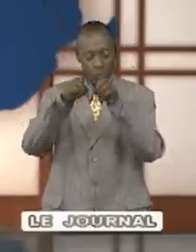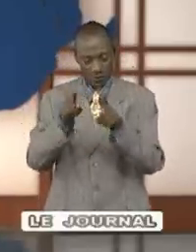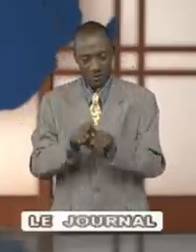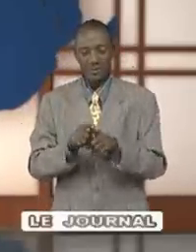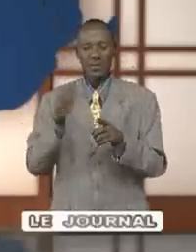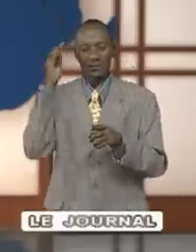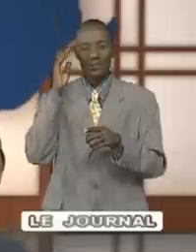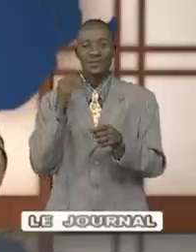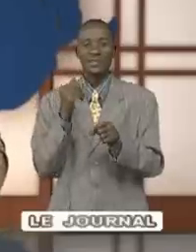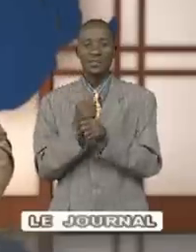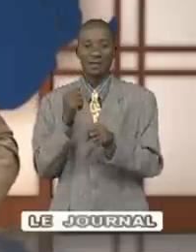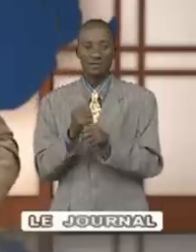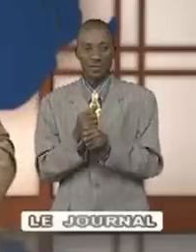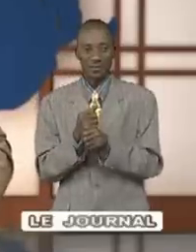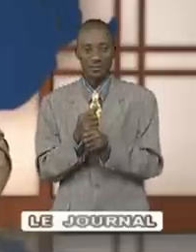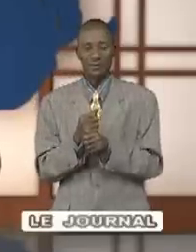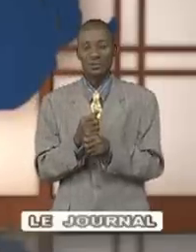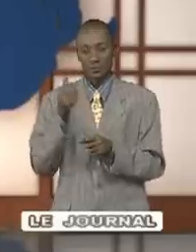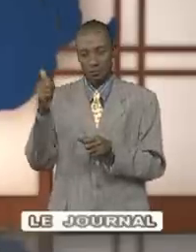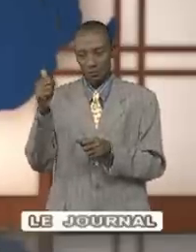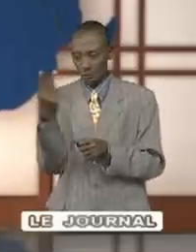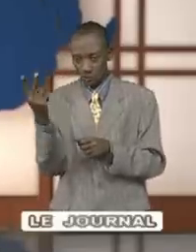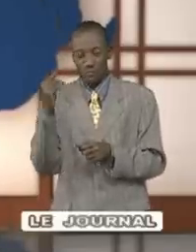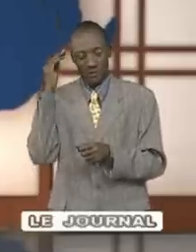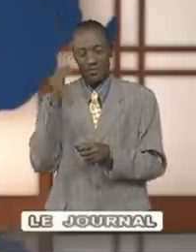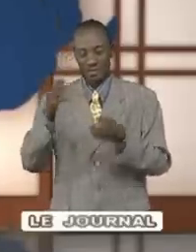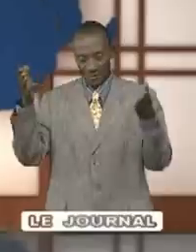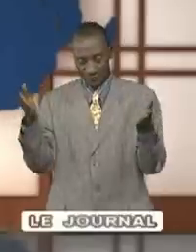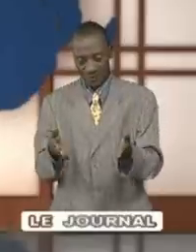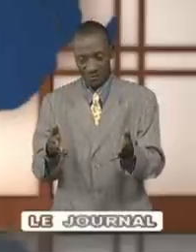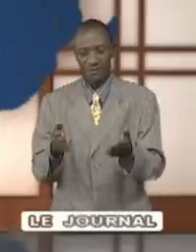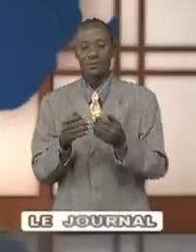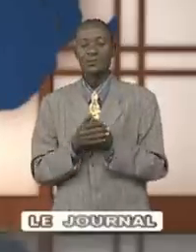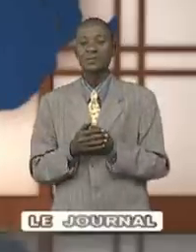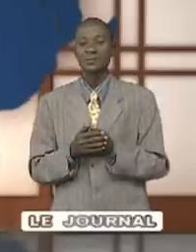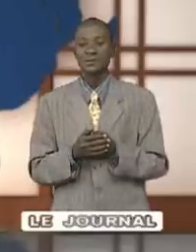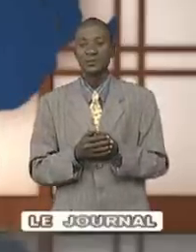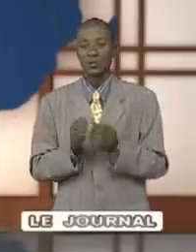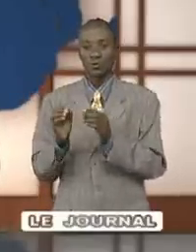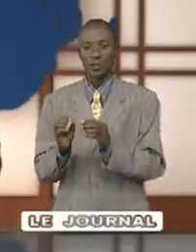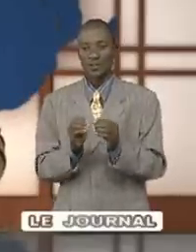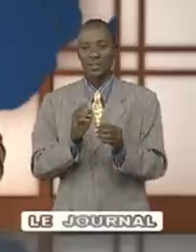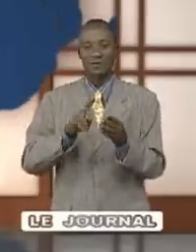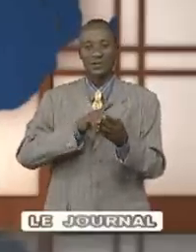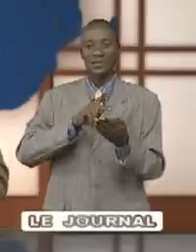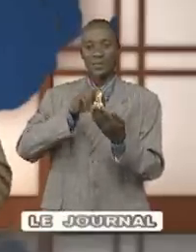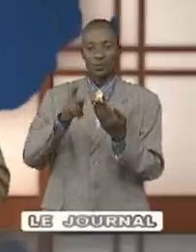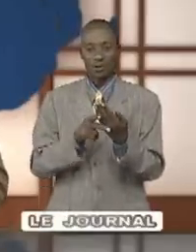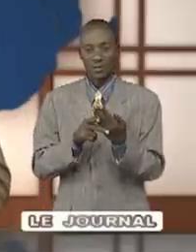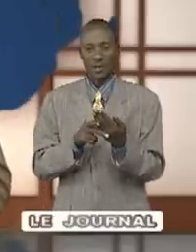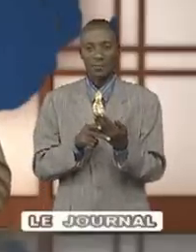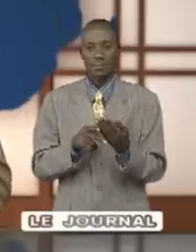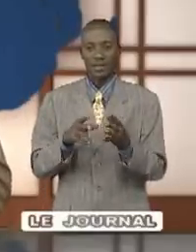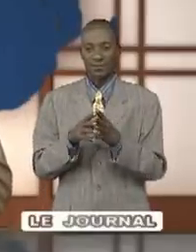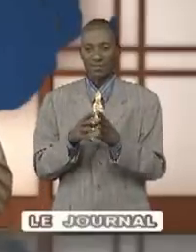est le ministre des Travaux de l'Emploi-Travail, atelier organisé par le programme national Une structure